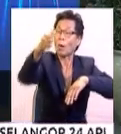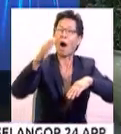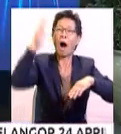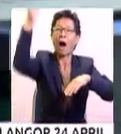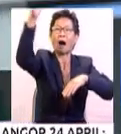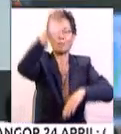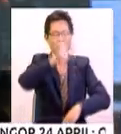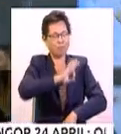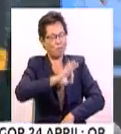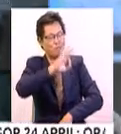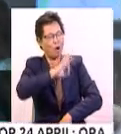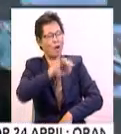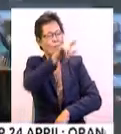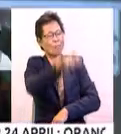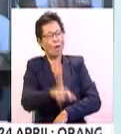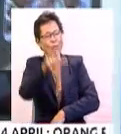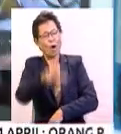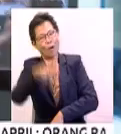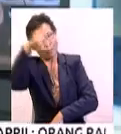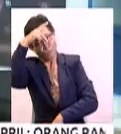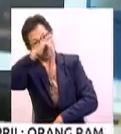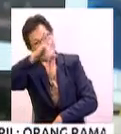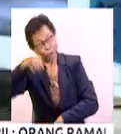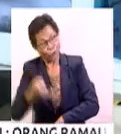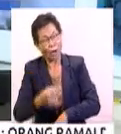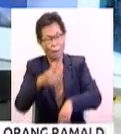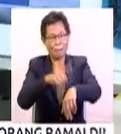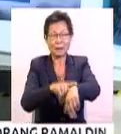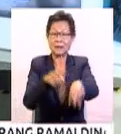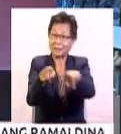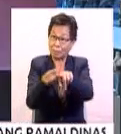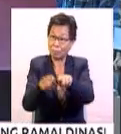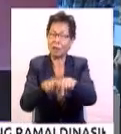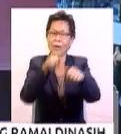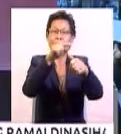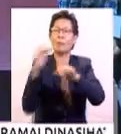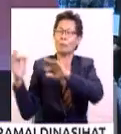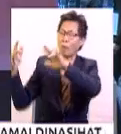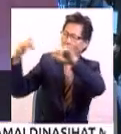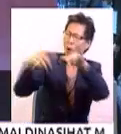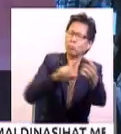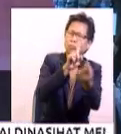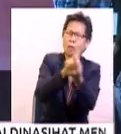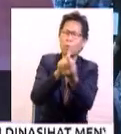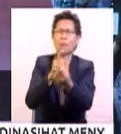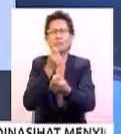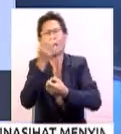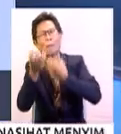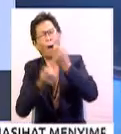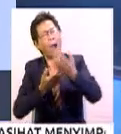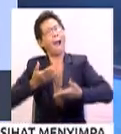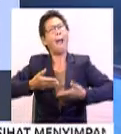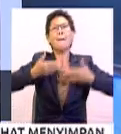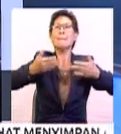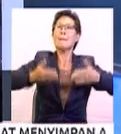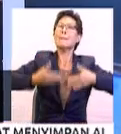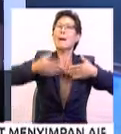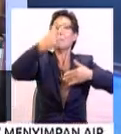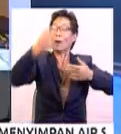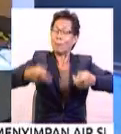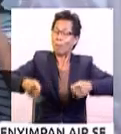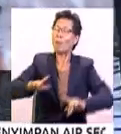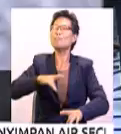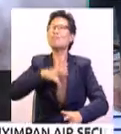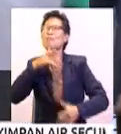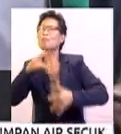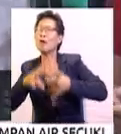memberi manfaat kepada penduduk di Putrajaya. Dalam masa sama, beberapa pengunjung yang ditemui meluahkan rasa gembira kerana berpeluang